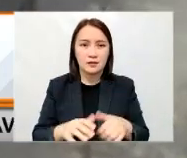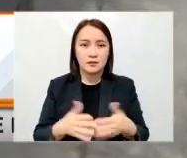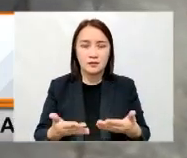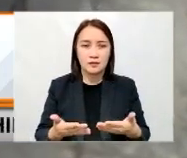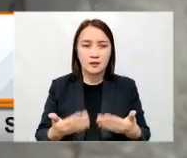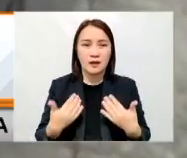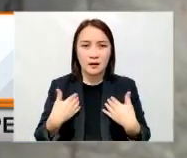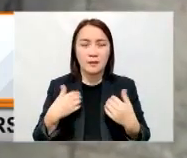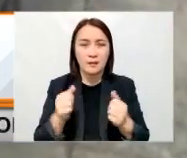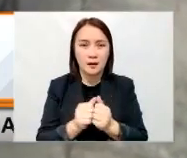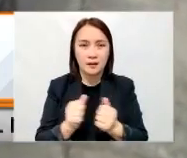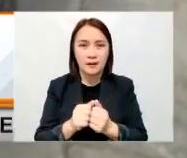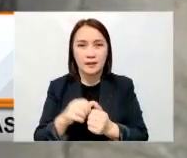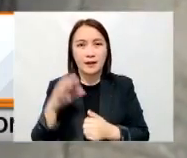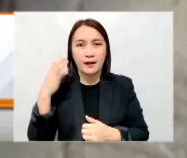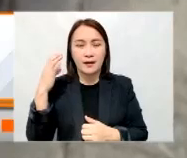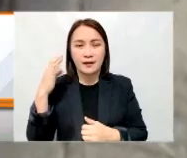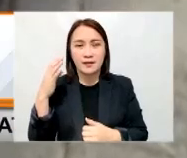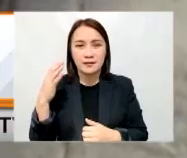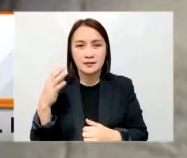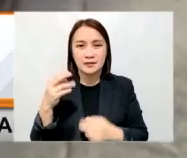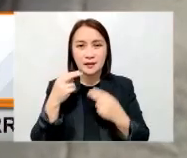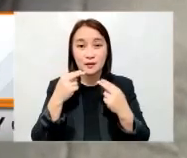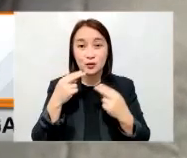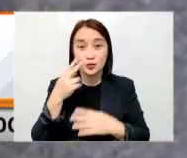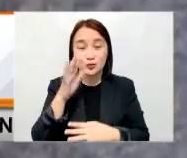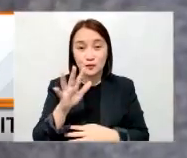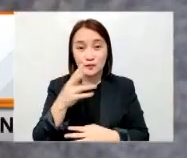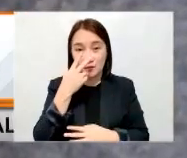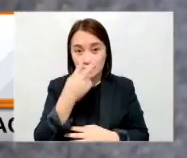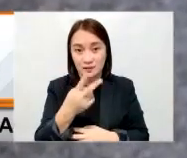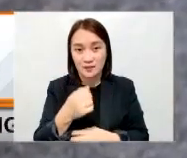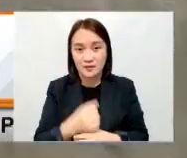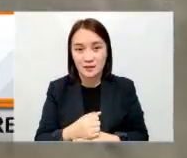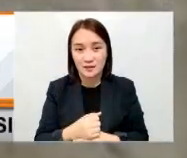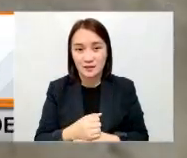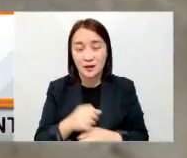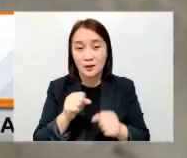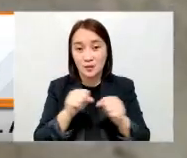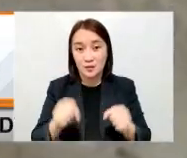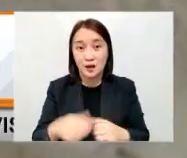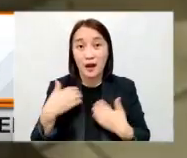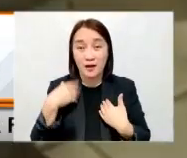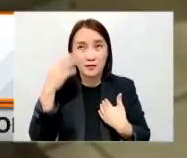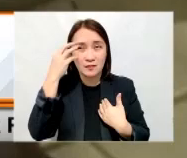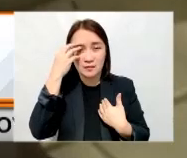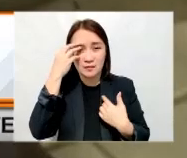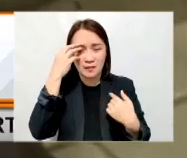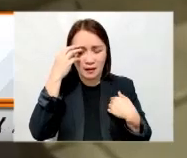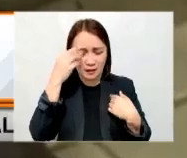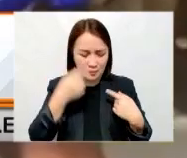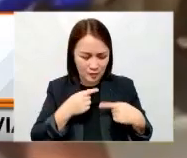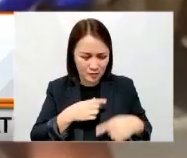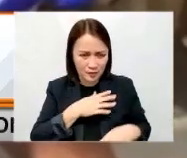gulong yan ang magpinsang naabutan ng News 5 sa Tabuelan Police Station. Nagka-black eye at may mga galos sa katawan ang